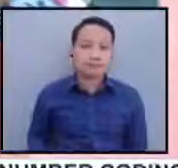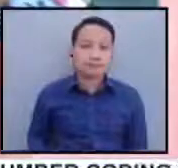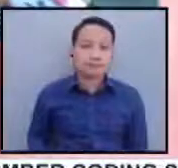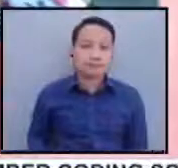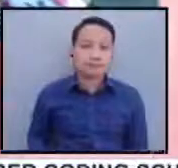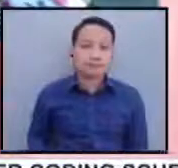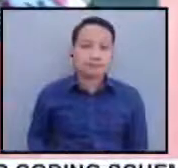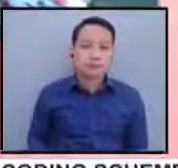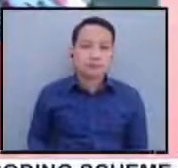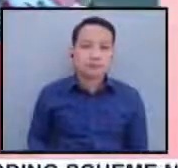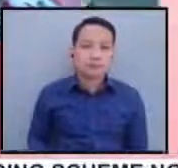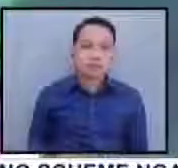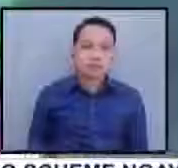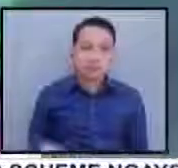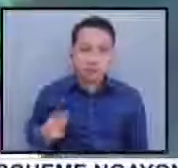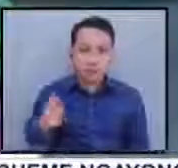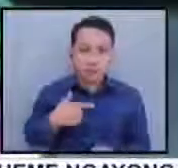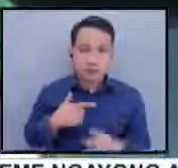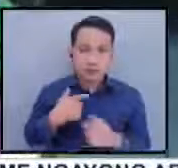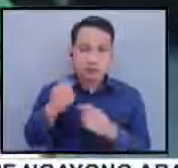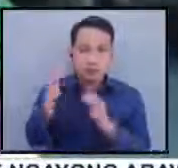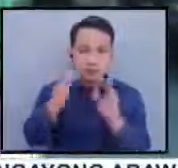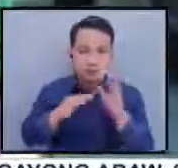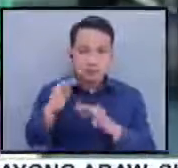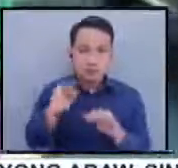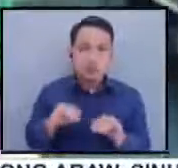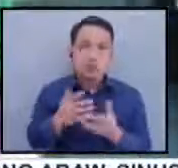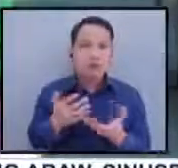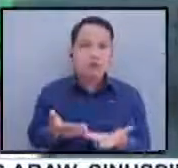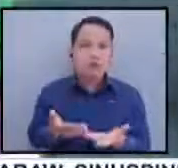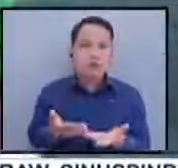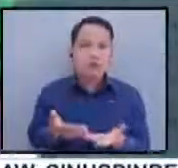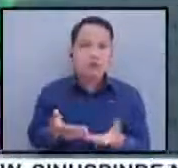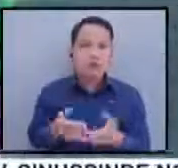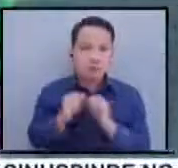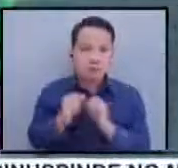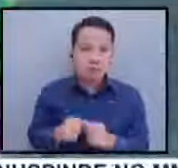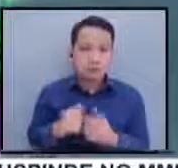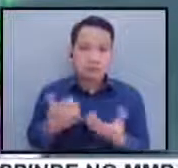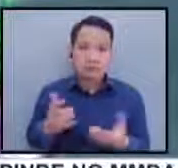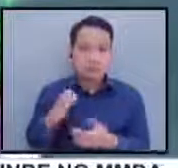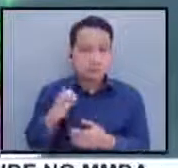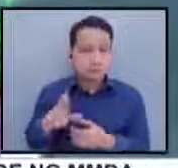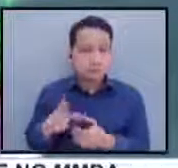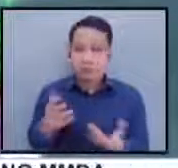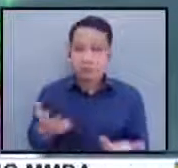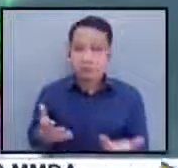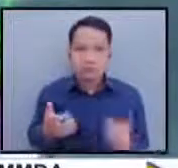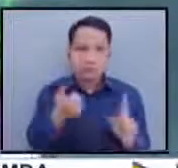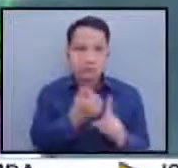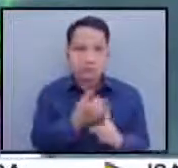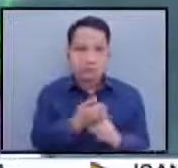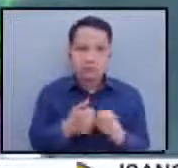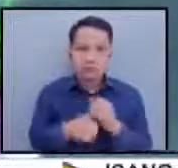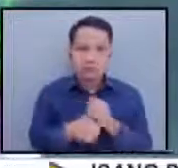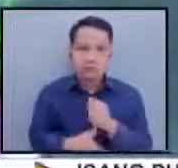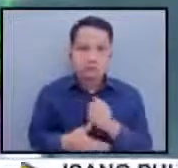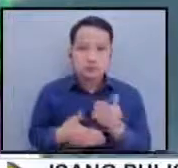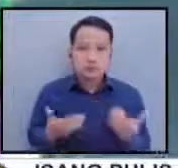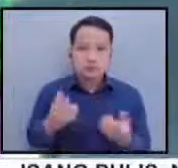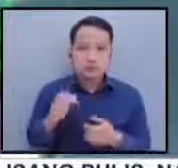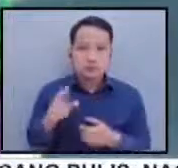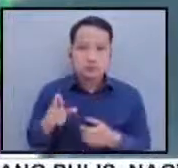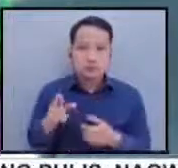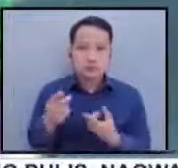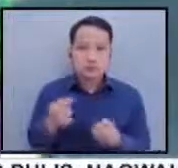Yun nga ang kanilang problema ngayon kasi wala silang pwede paliguan or sila ay dumumi or umihi. Ang